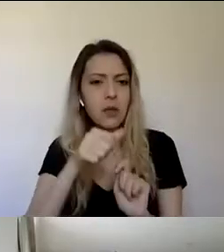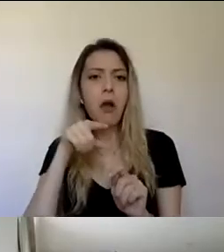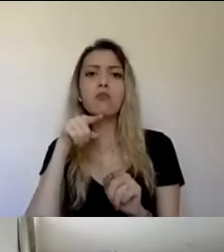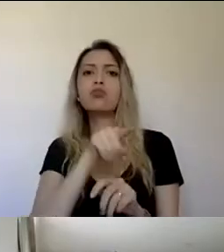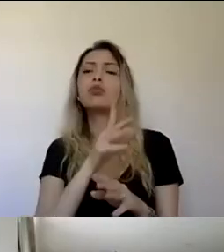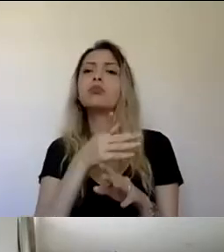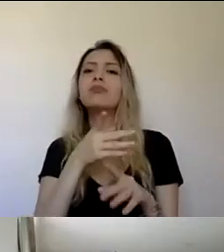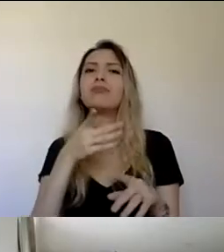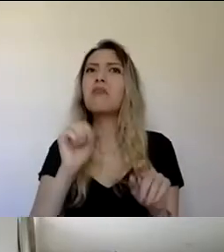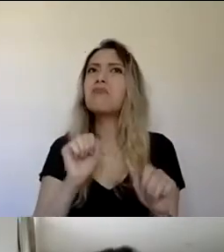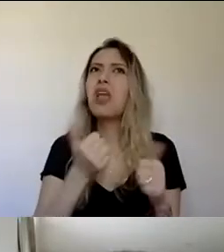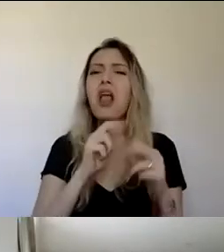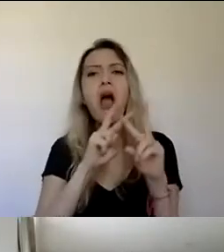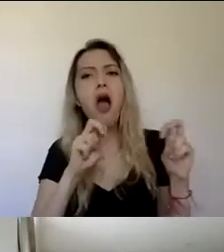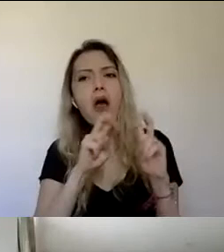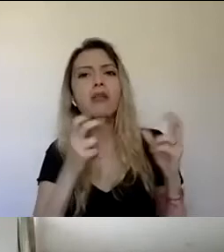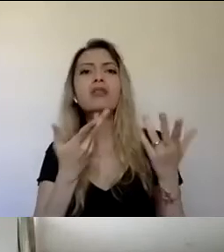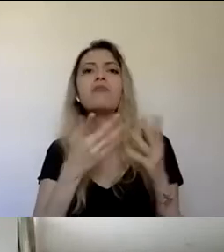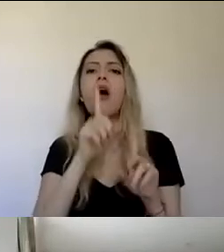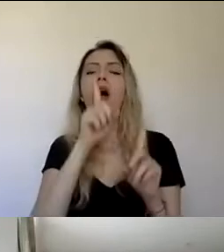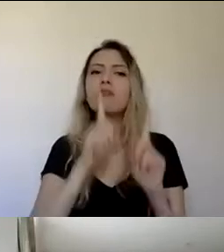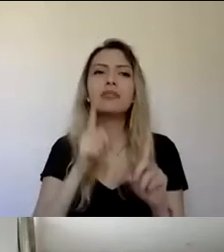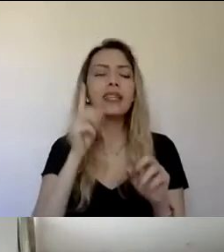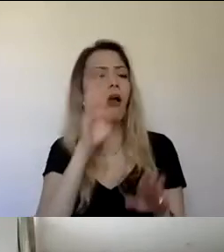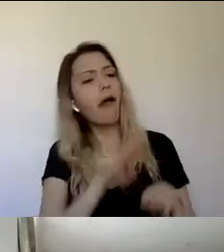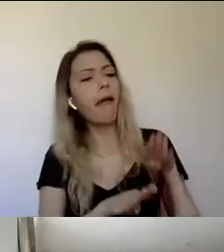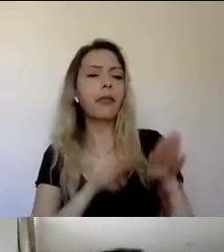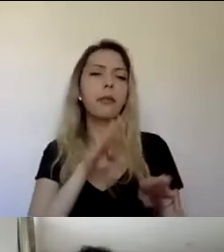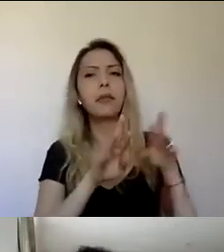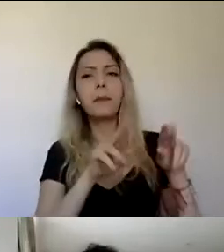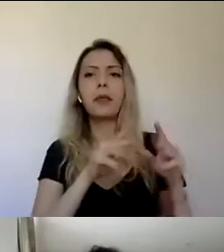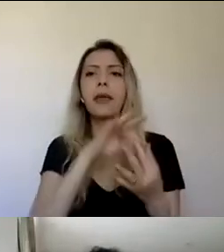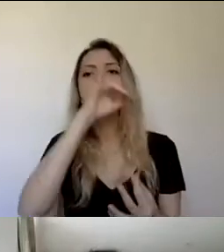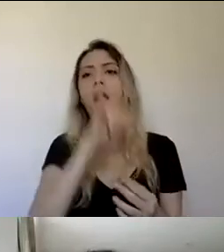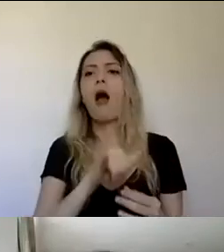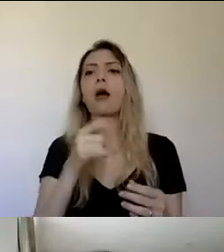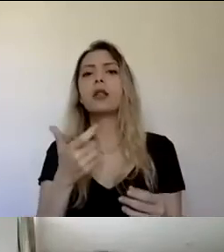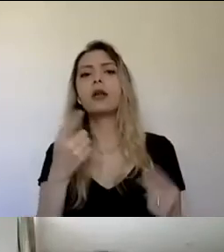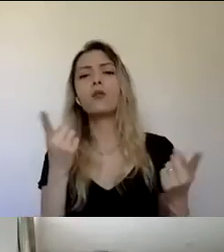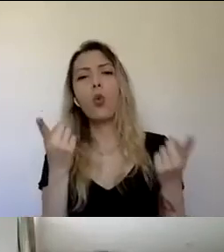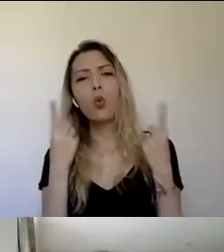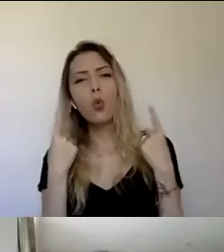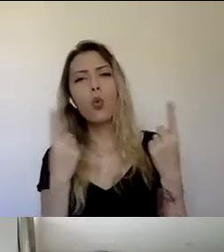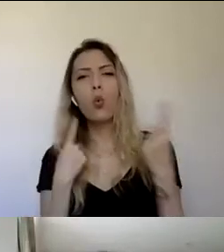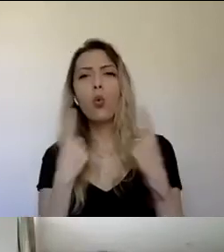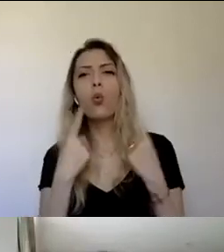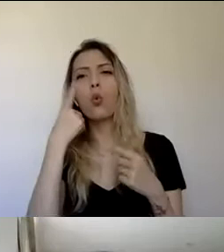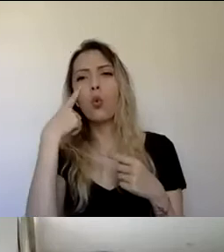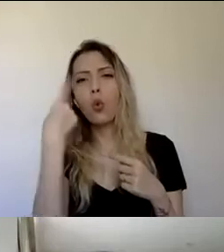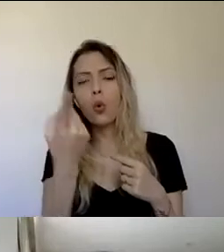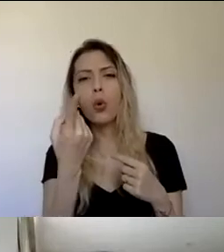gerekli araştırmayı, ön araştırmayı ve gerekli insan hakları hukukundan gerekli çerçeveyi